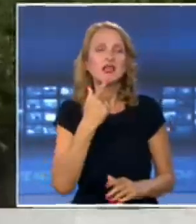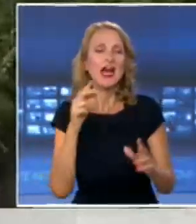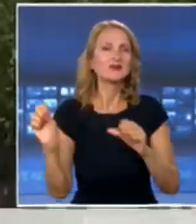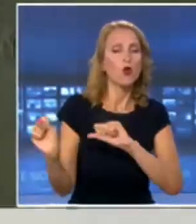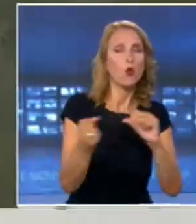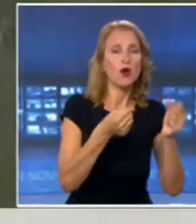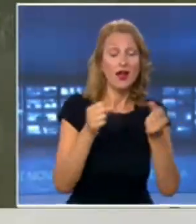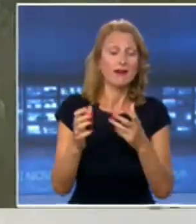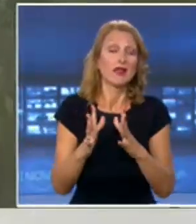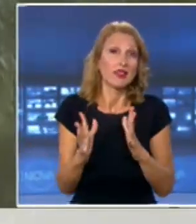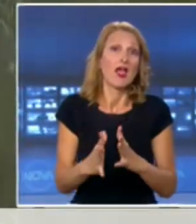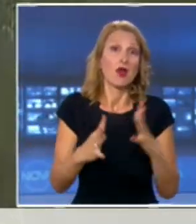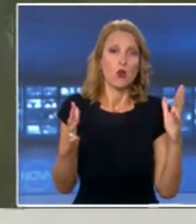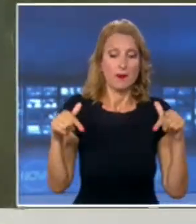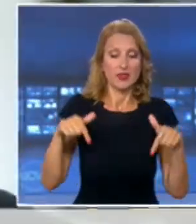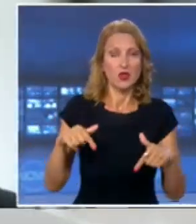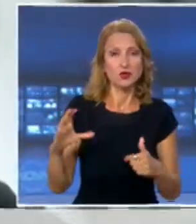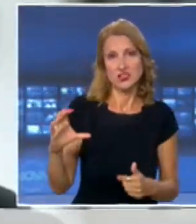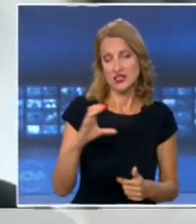този сезон.